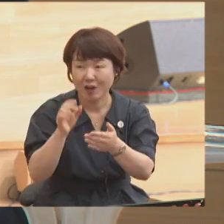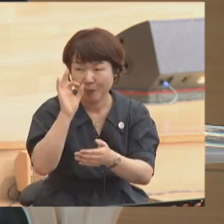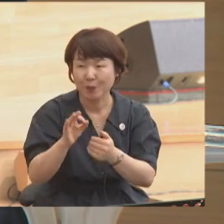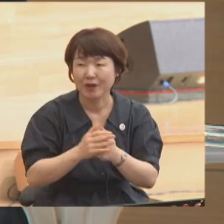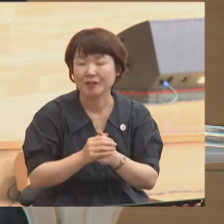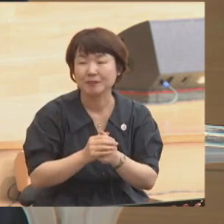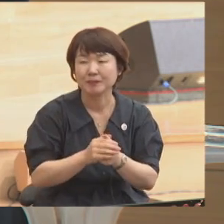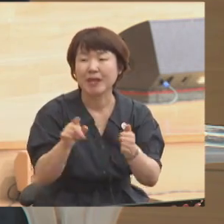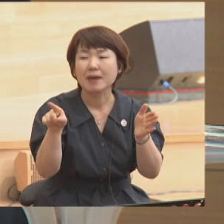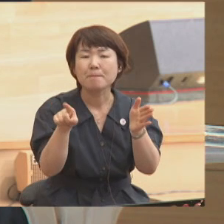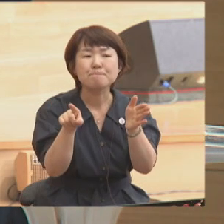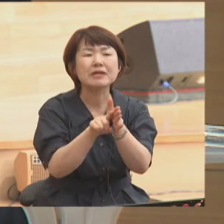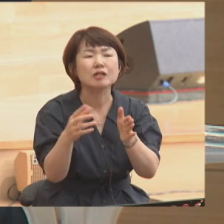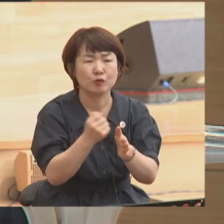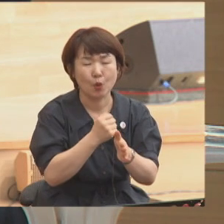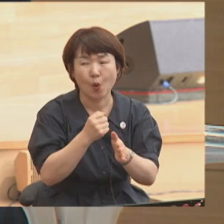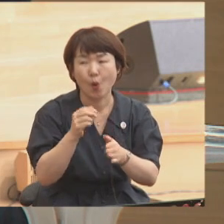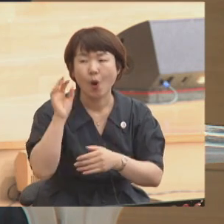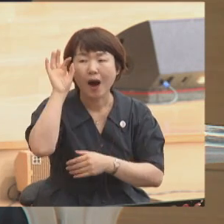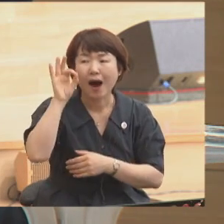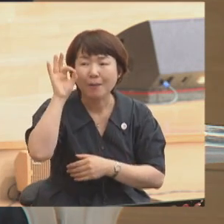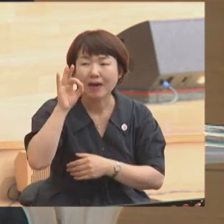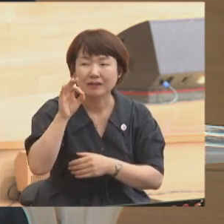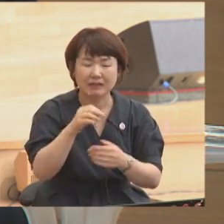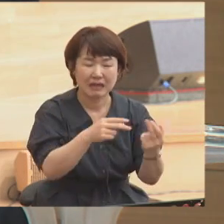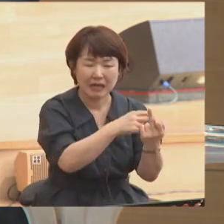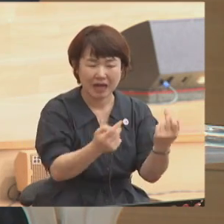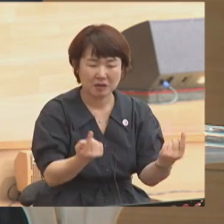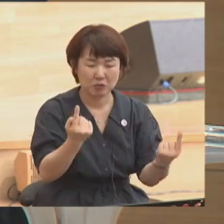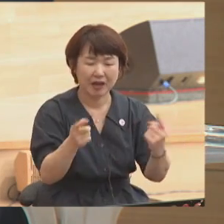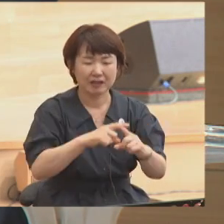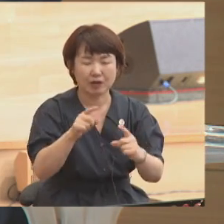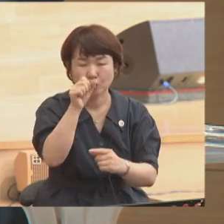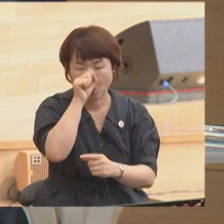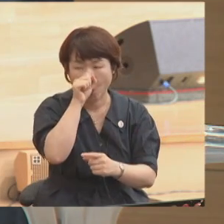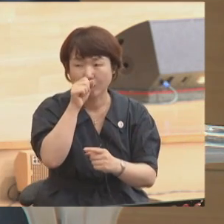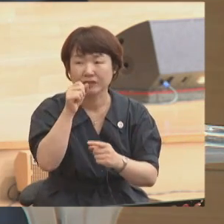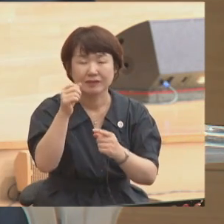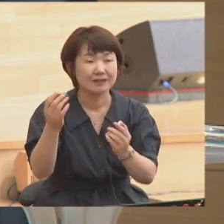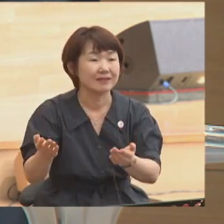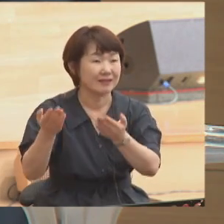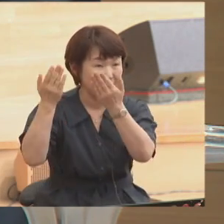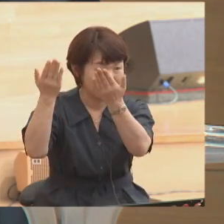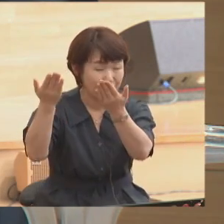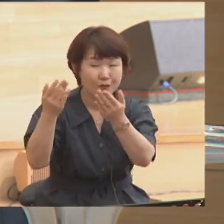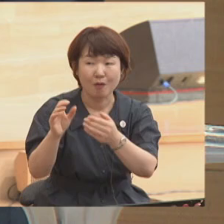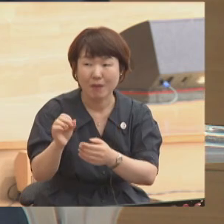믿음으로 시작. 믿음으로 아벨은 가인보다 더 나은 제사를 하나님께